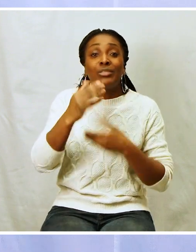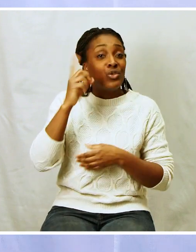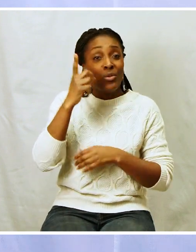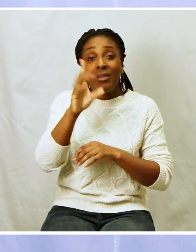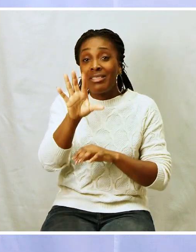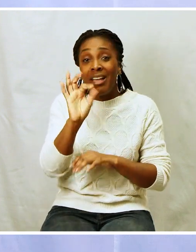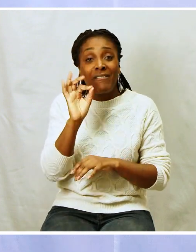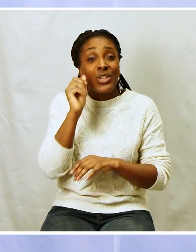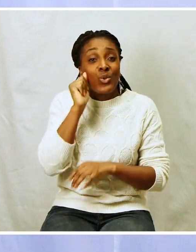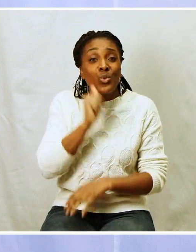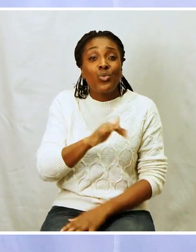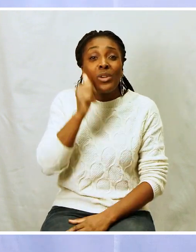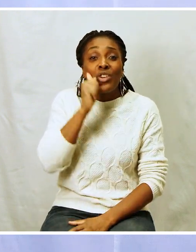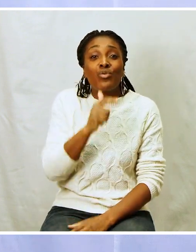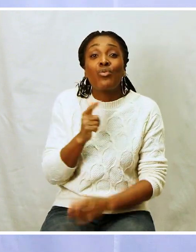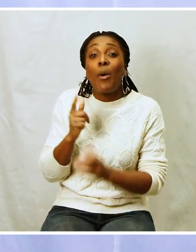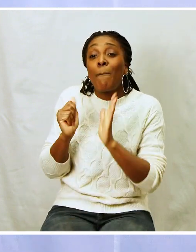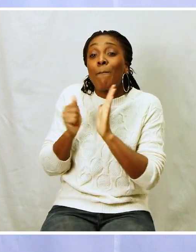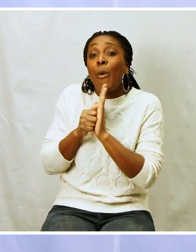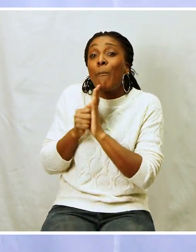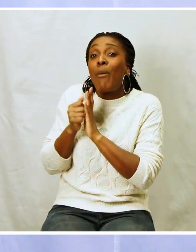jour à prendre le temps avec lui.